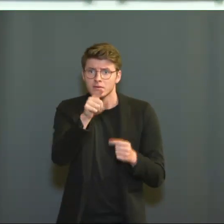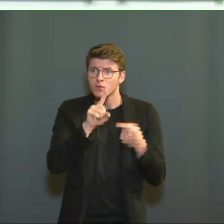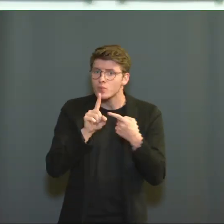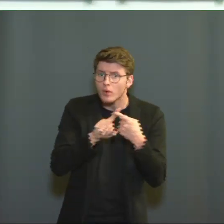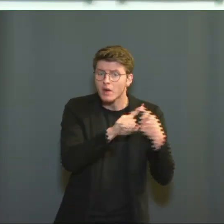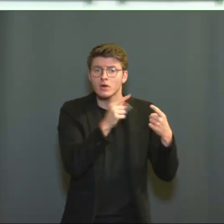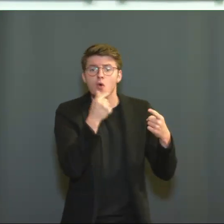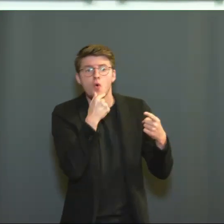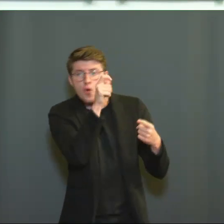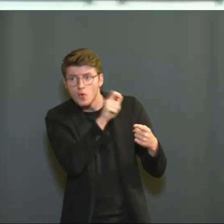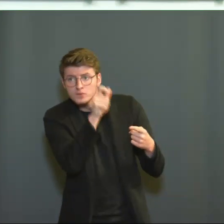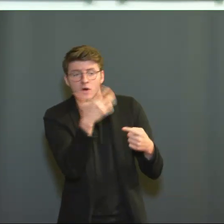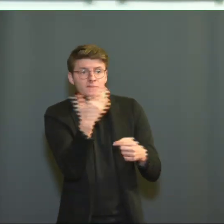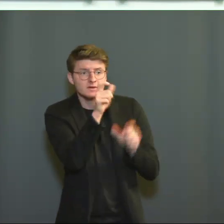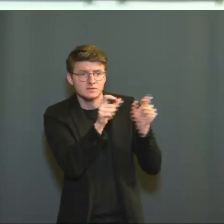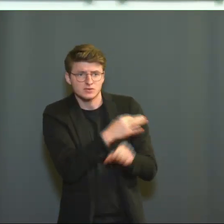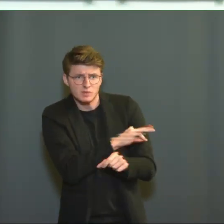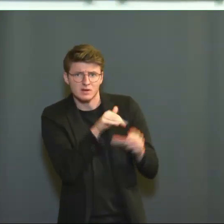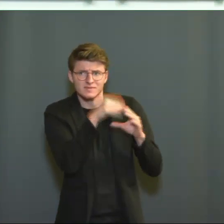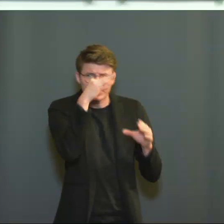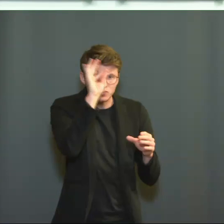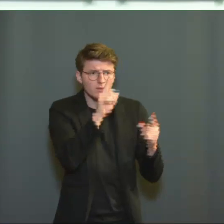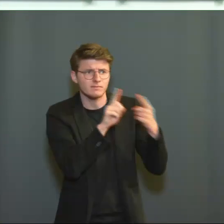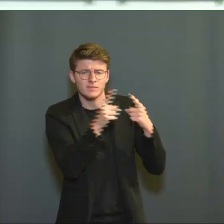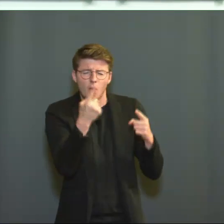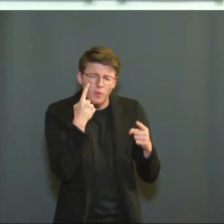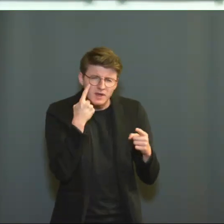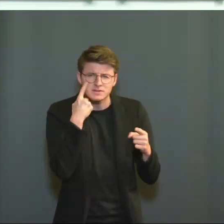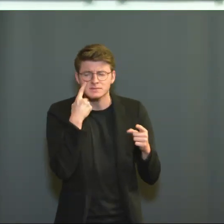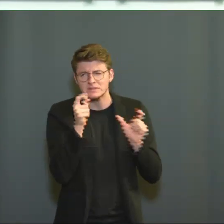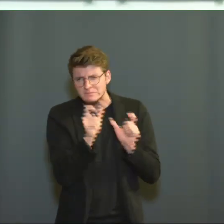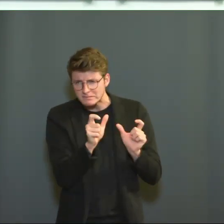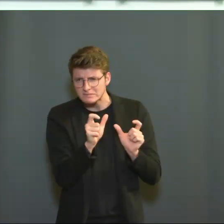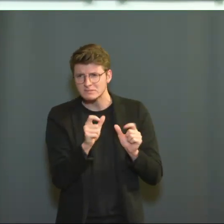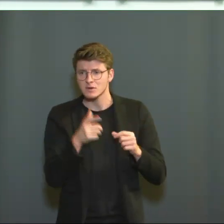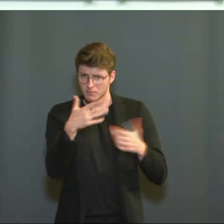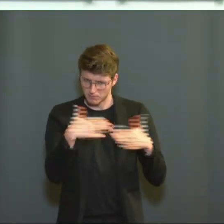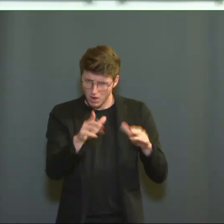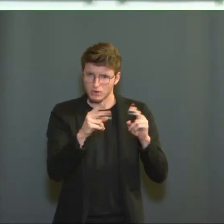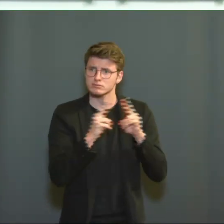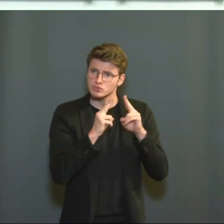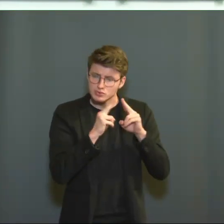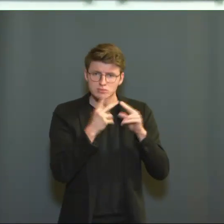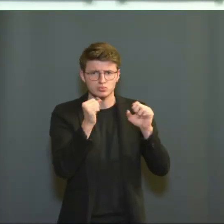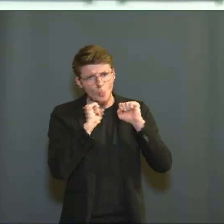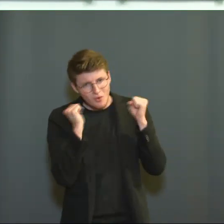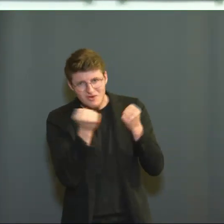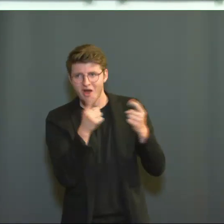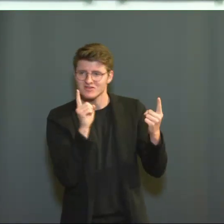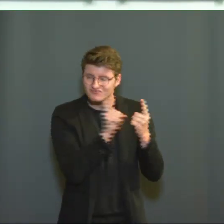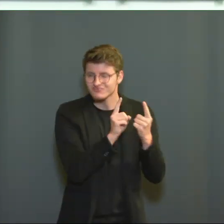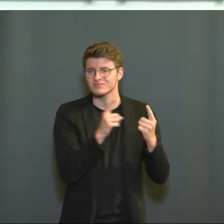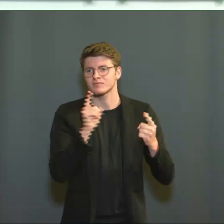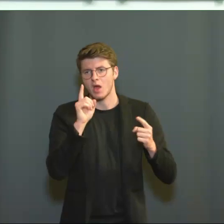geboden. Bezoek elkaar, wees sociaal, maar hou afstand of draag eventueel